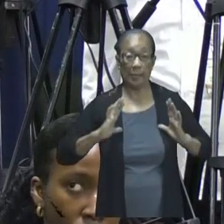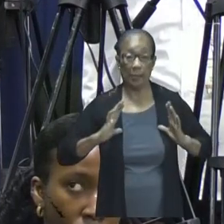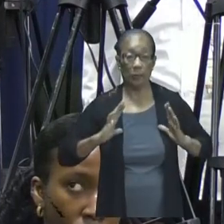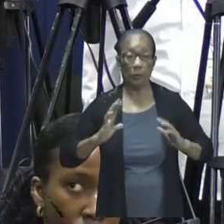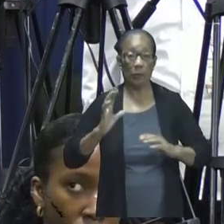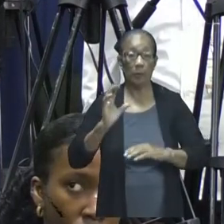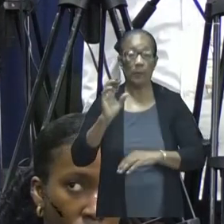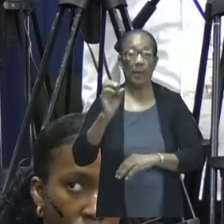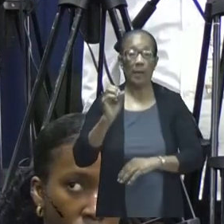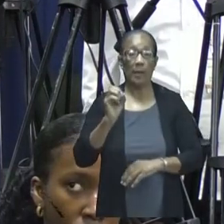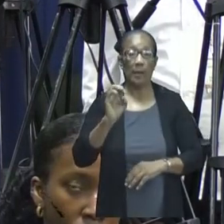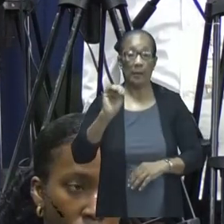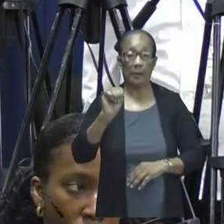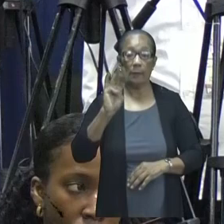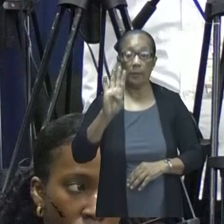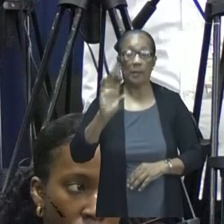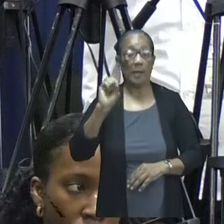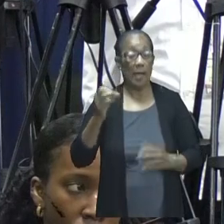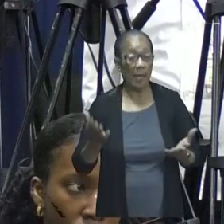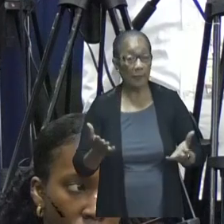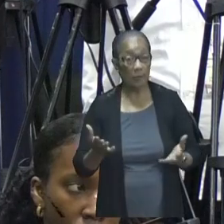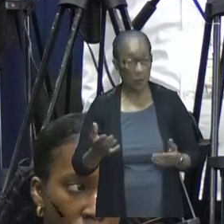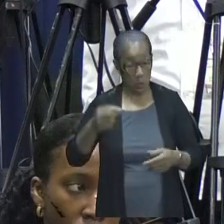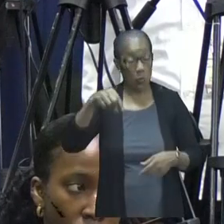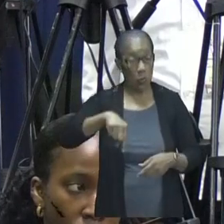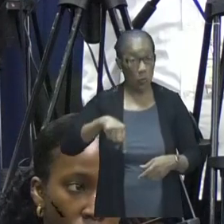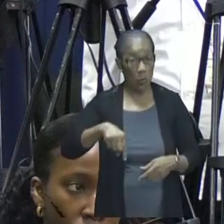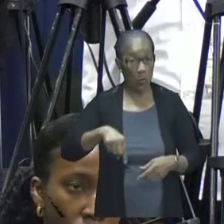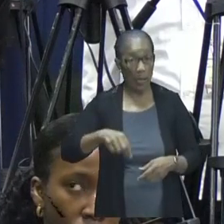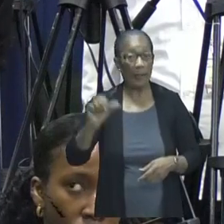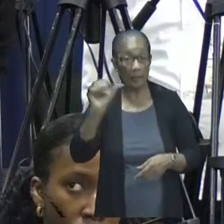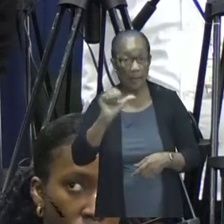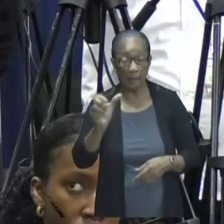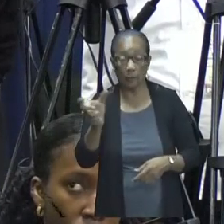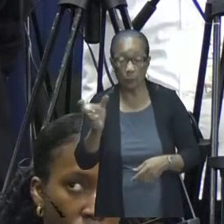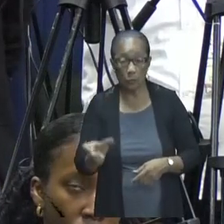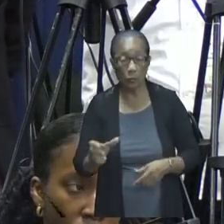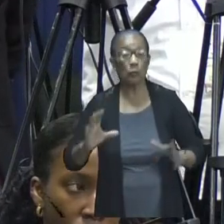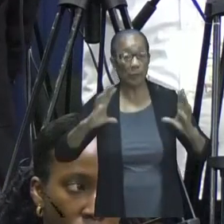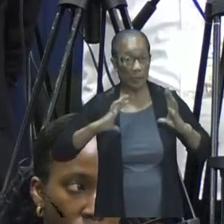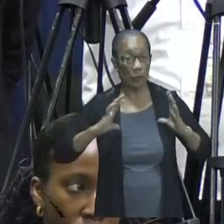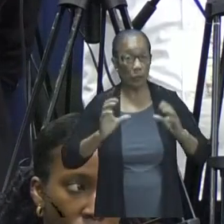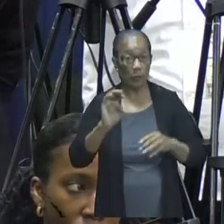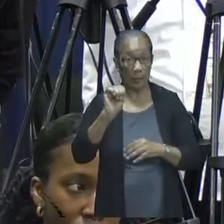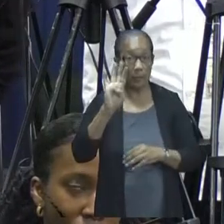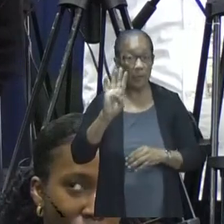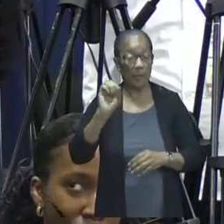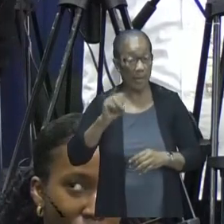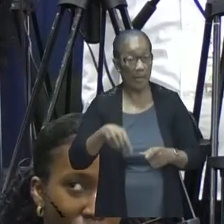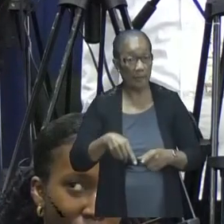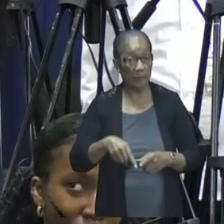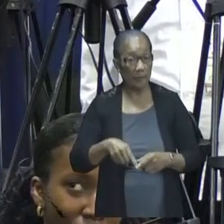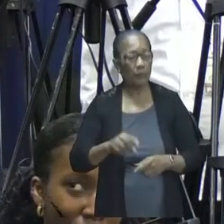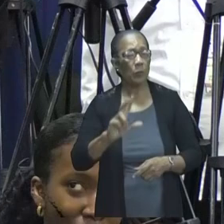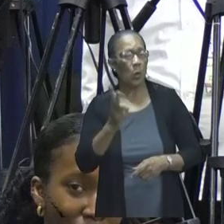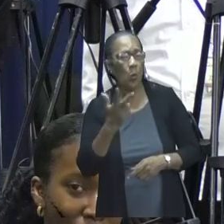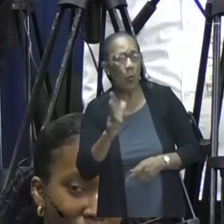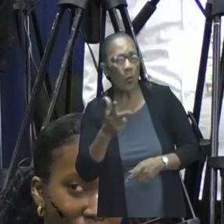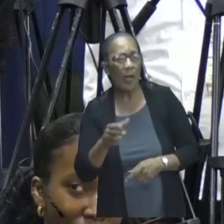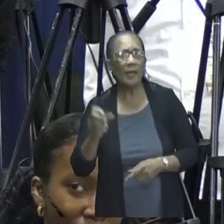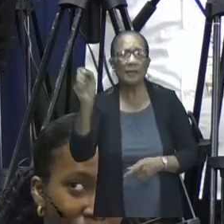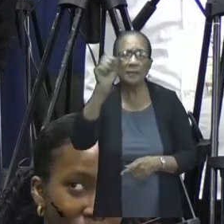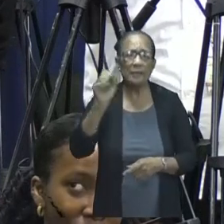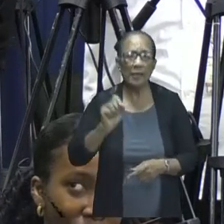eps is er al iemand in zich daarvoor en tot slot voor die zalando welk cijfer geeft u de